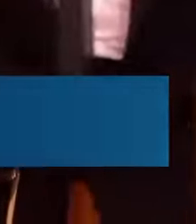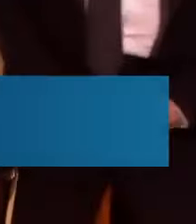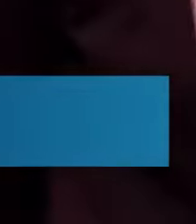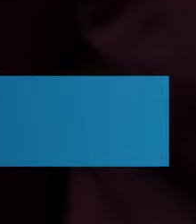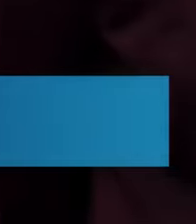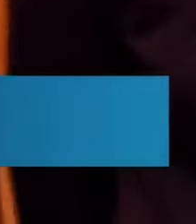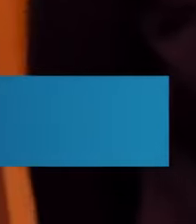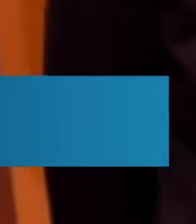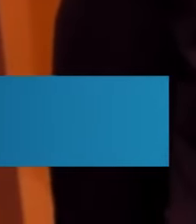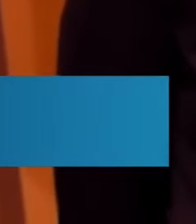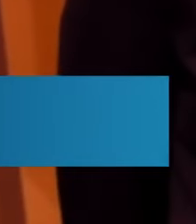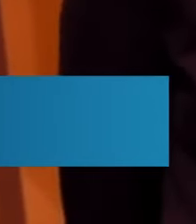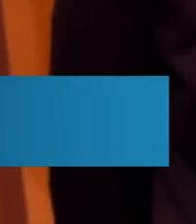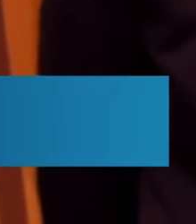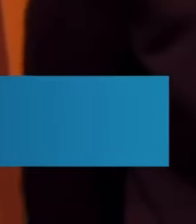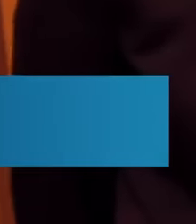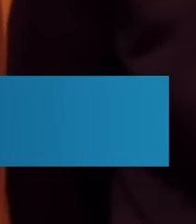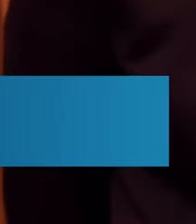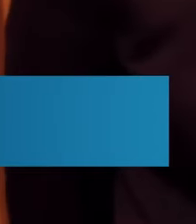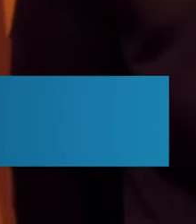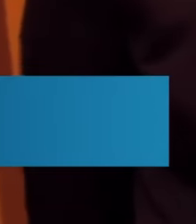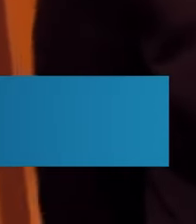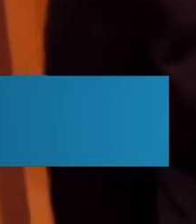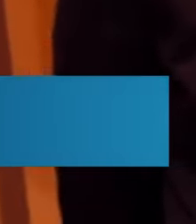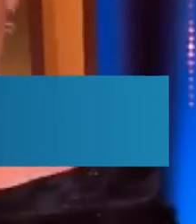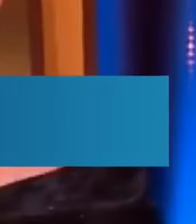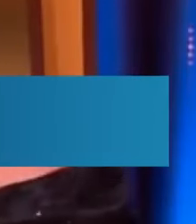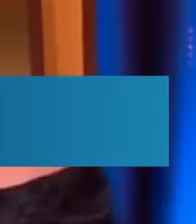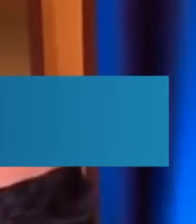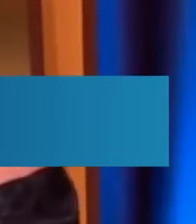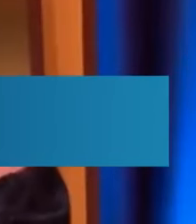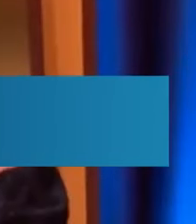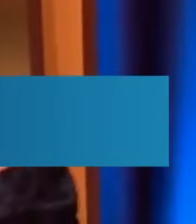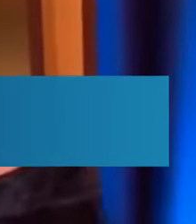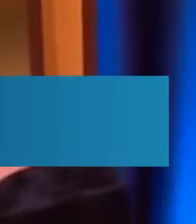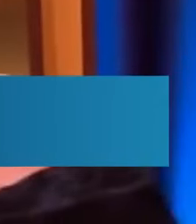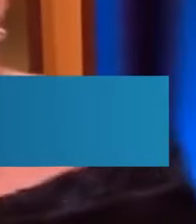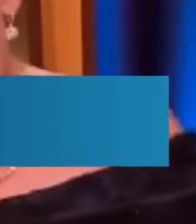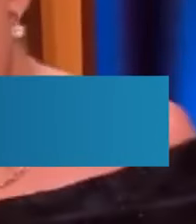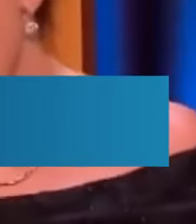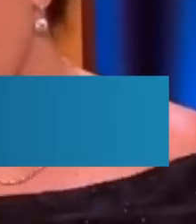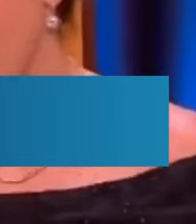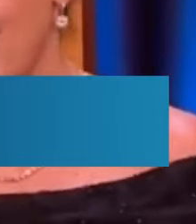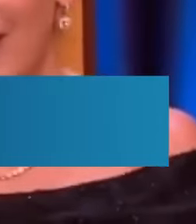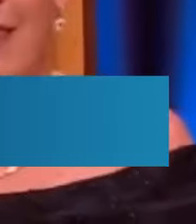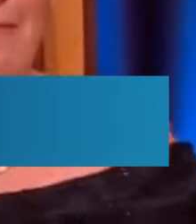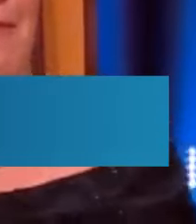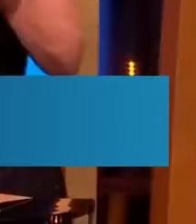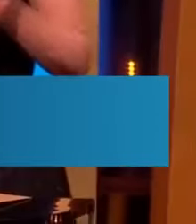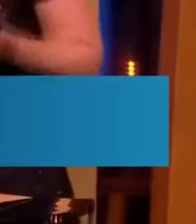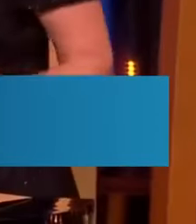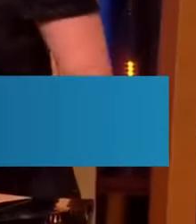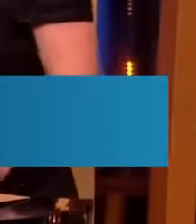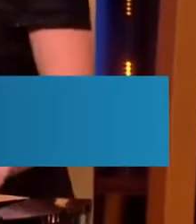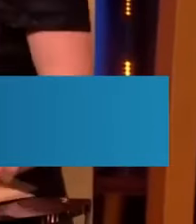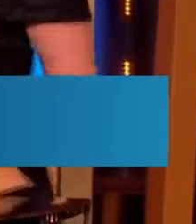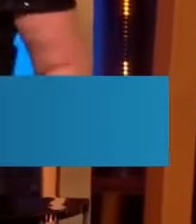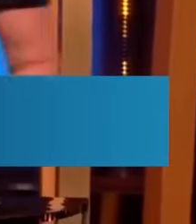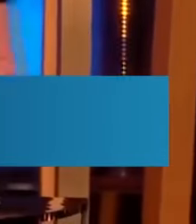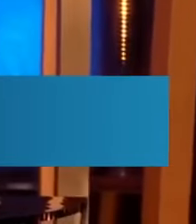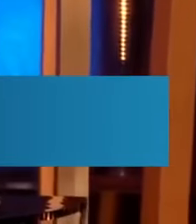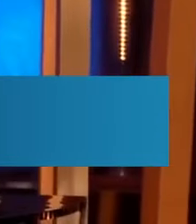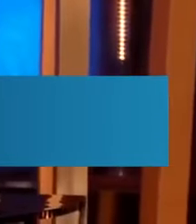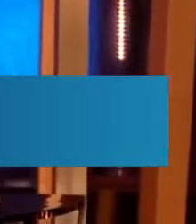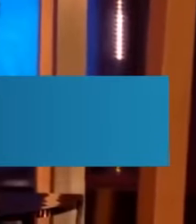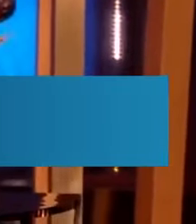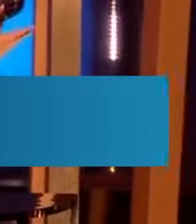오른 크리스토퍼 놀란 감독과 영화 제작자가 수상 소감을 하는데 배우 킬리언 머피 옆에 한 남성이 서 있습니다. 수상